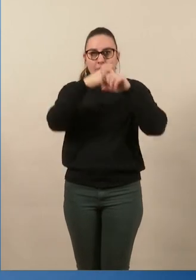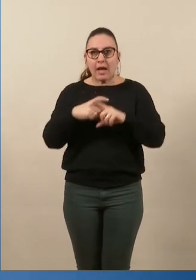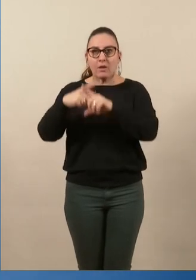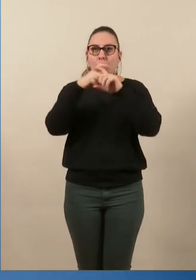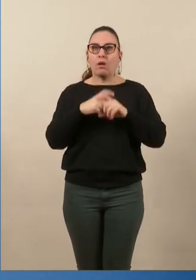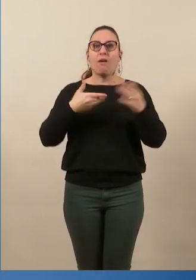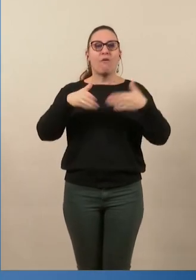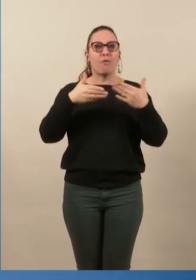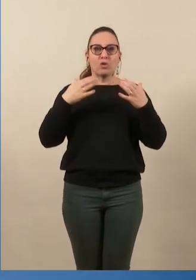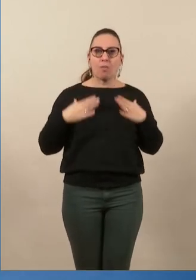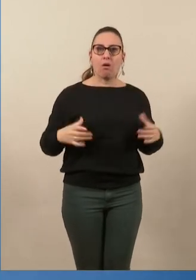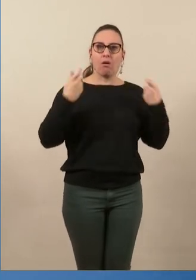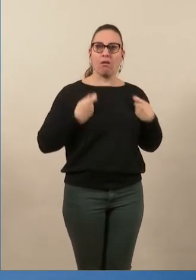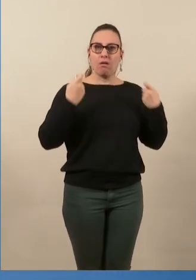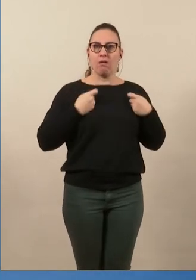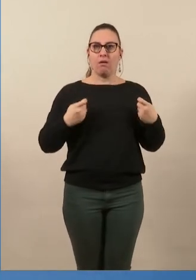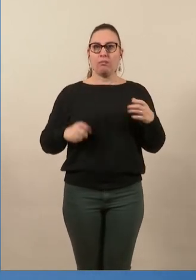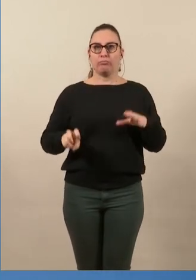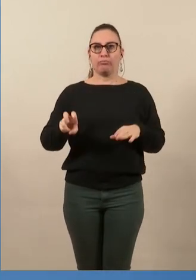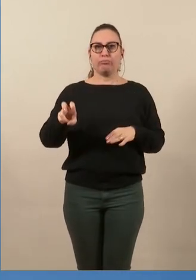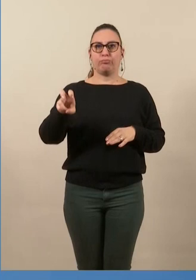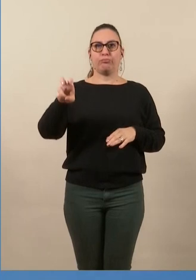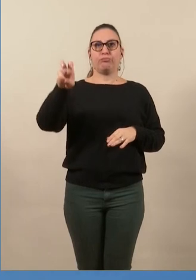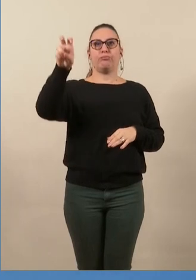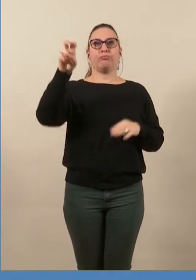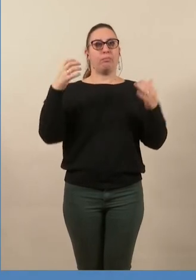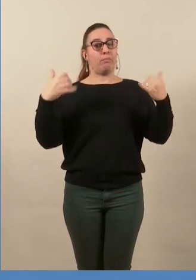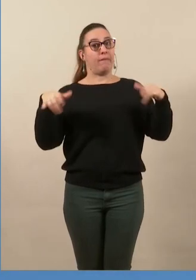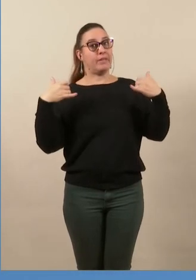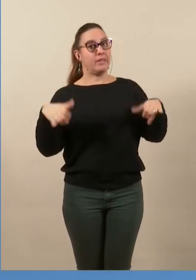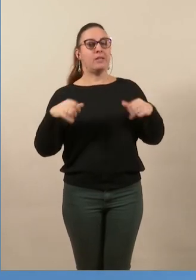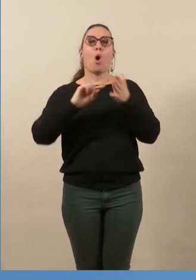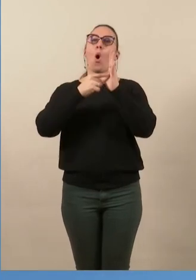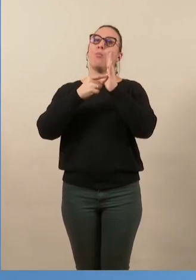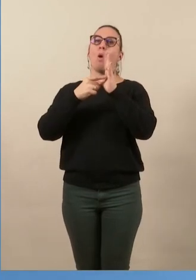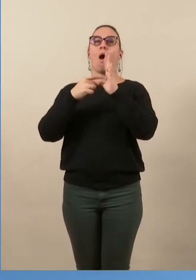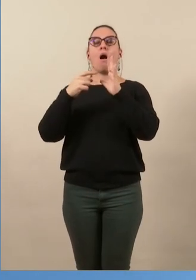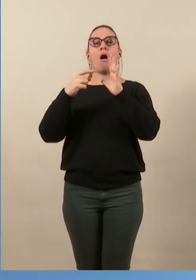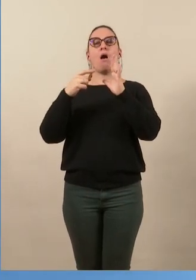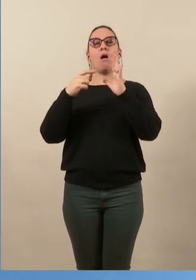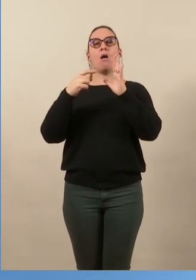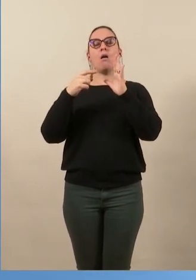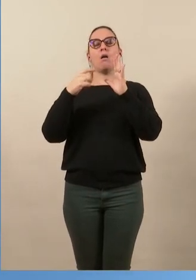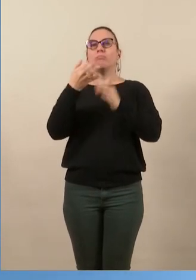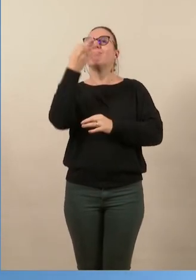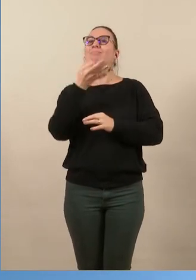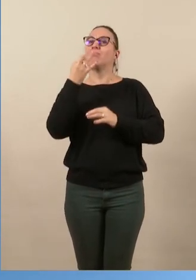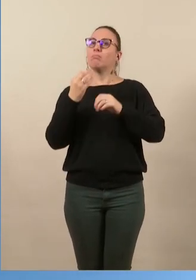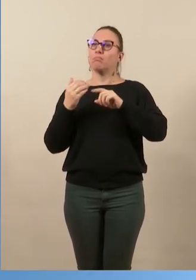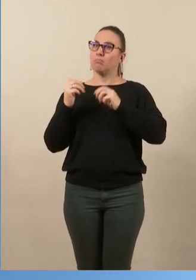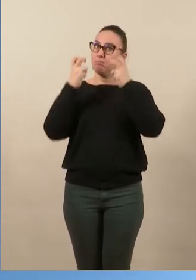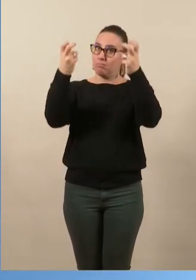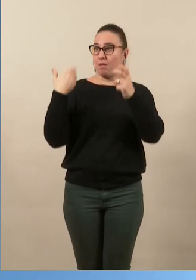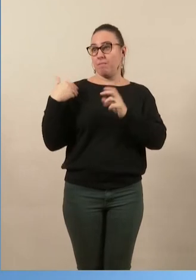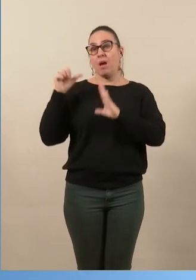fonctionnement Contin d'augmenter et vous nous servez l'argument du point d'indice pardon mais quand on a voté le budget cette augmentation de